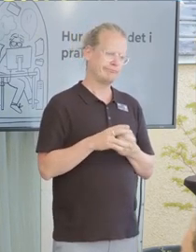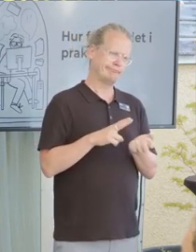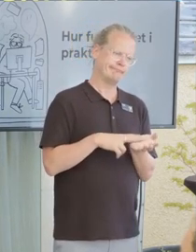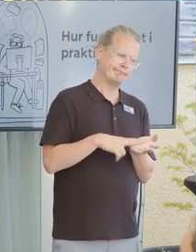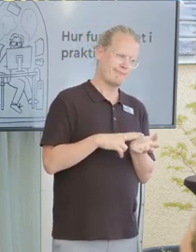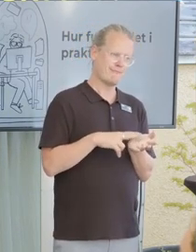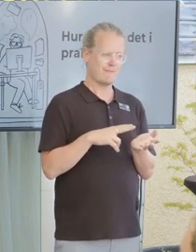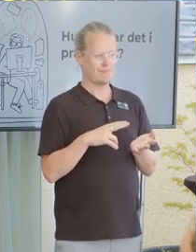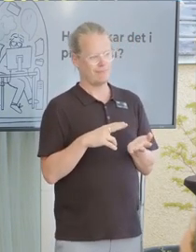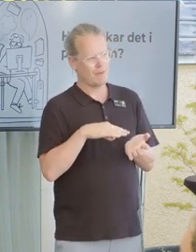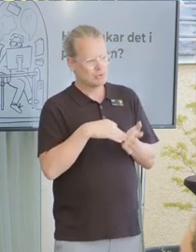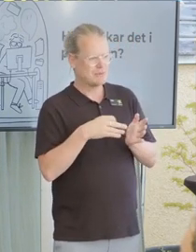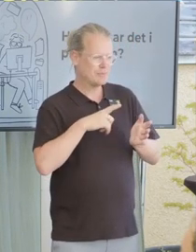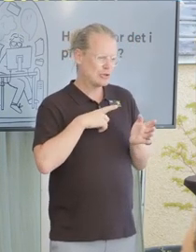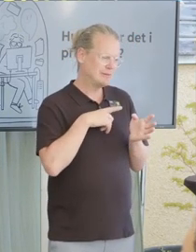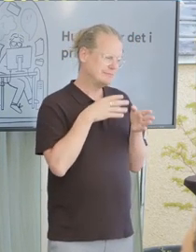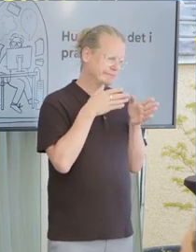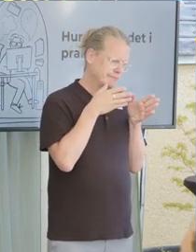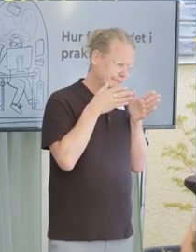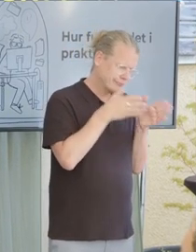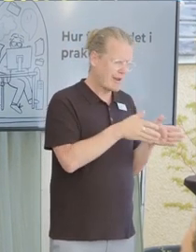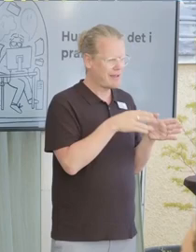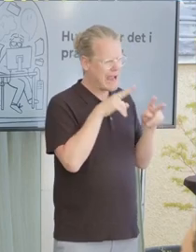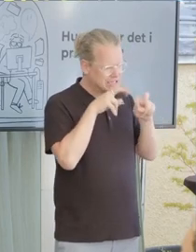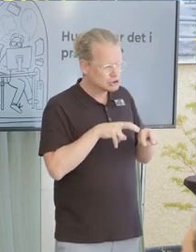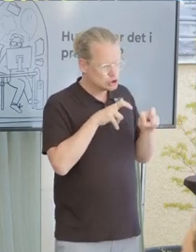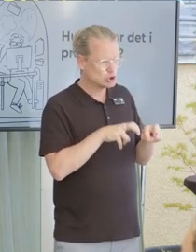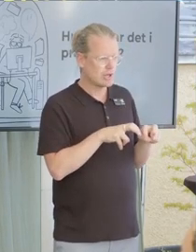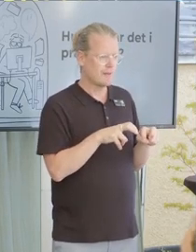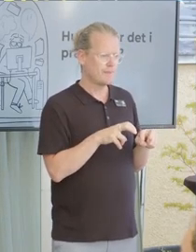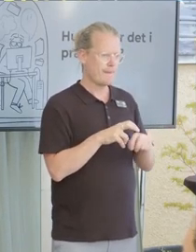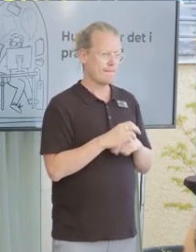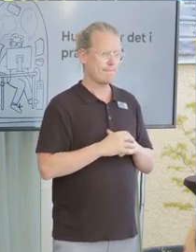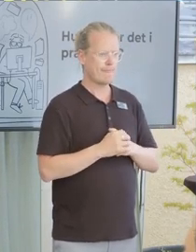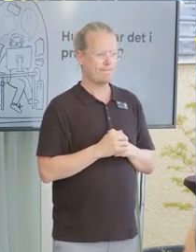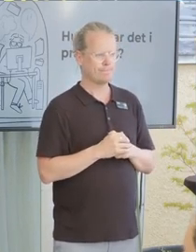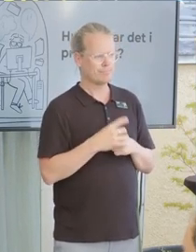arbetar mycket med att analysera digitaliserade kulturarvssamlingar.